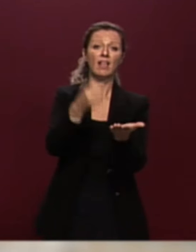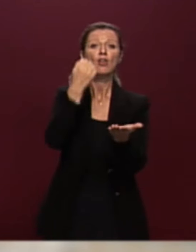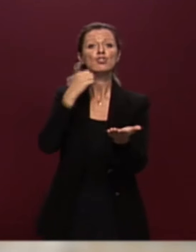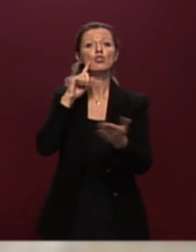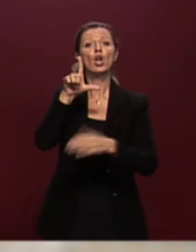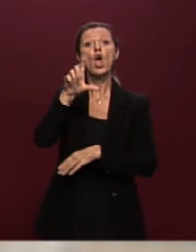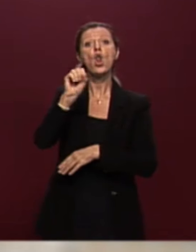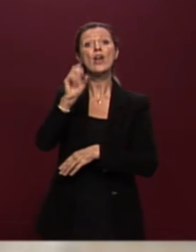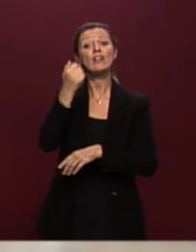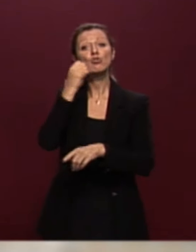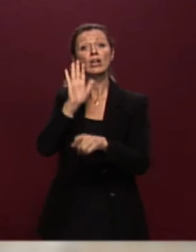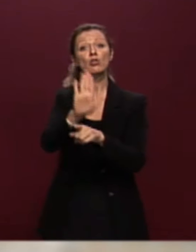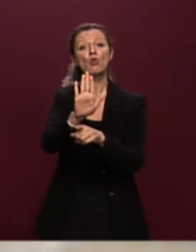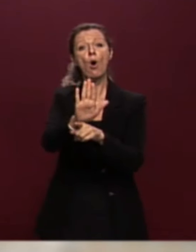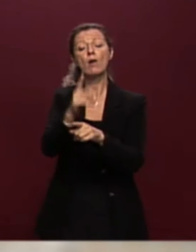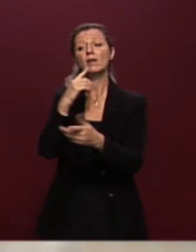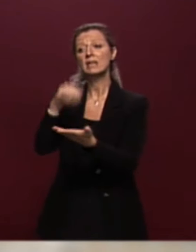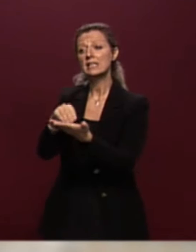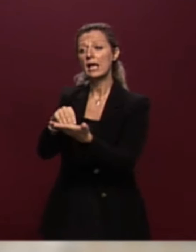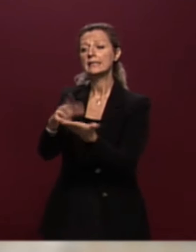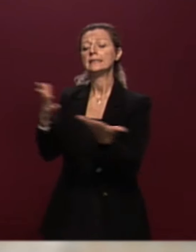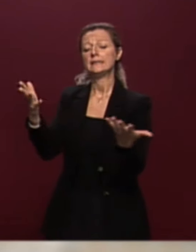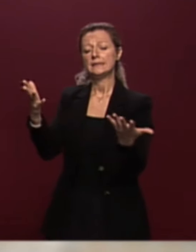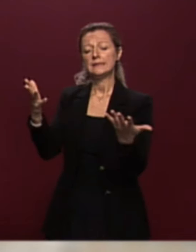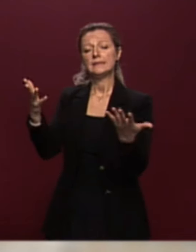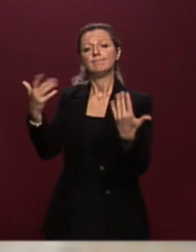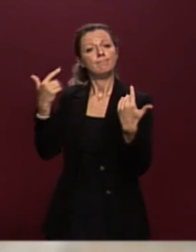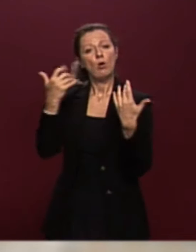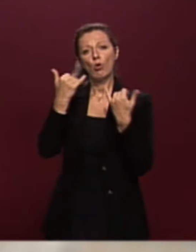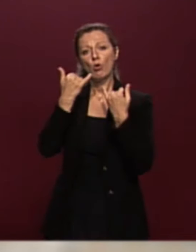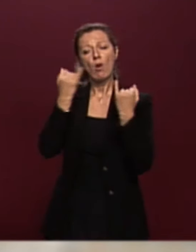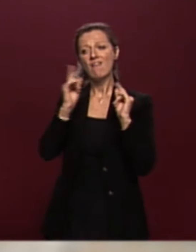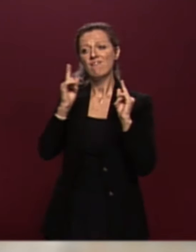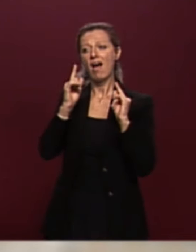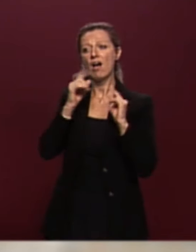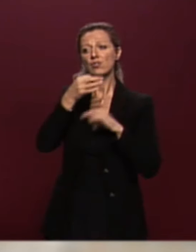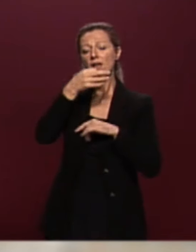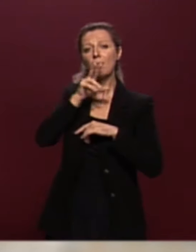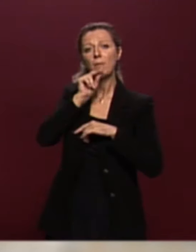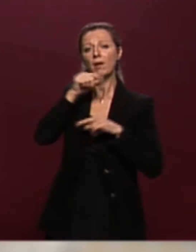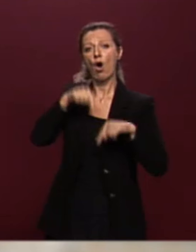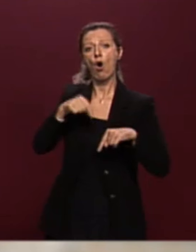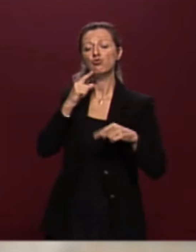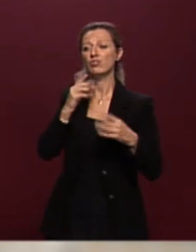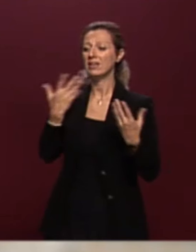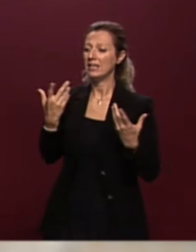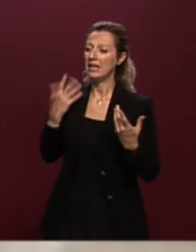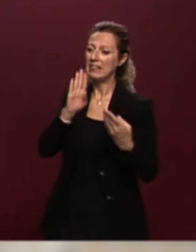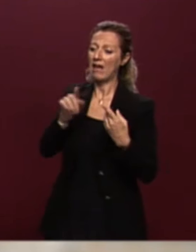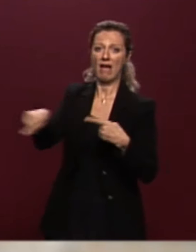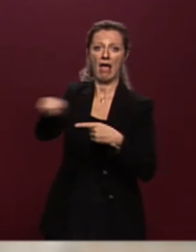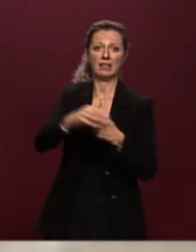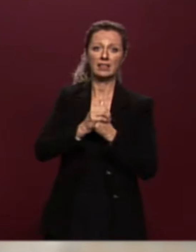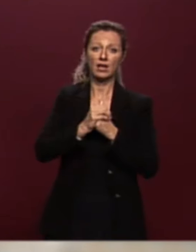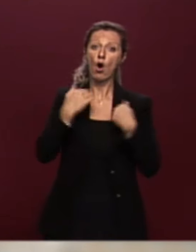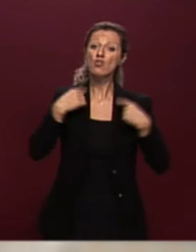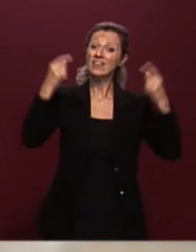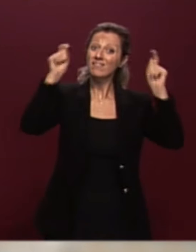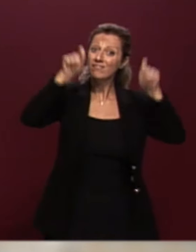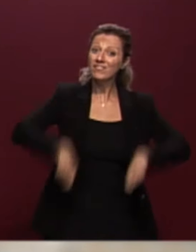di Lorenzo. Non è facile parlare davanti a voi. Oggi prendono il via gli Stati Generali